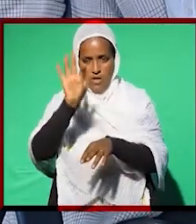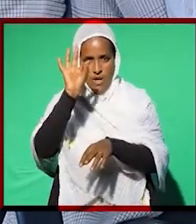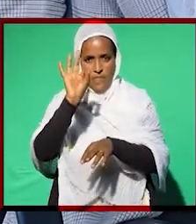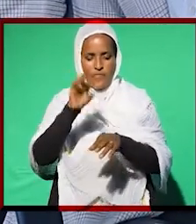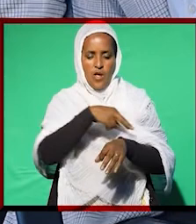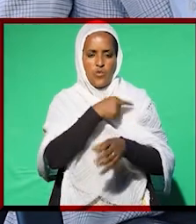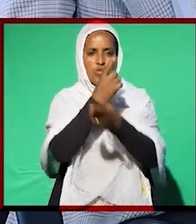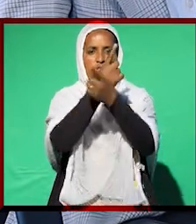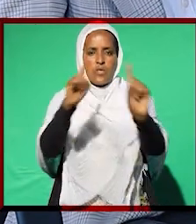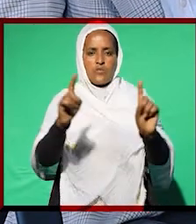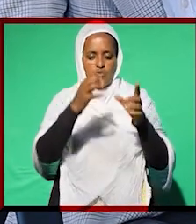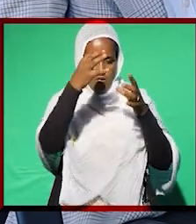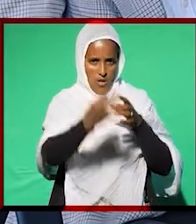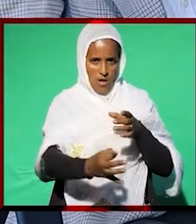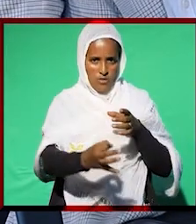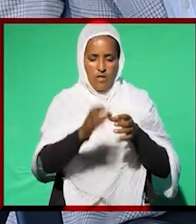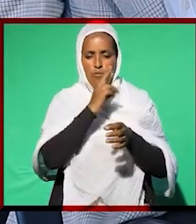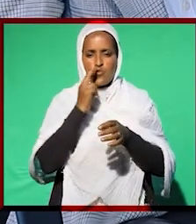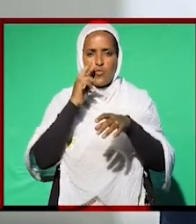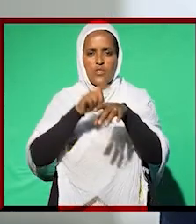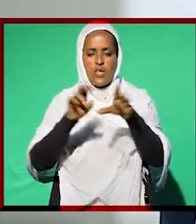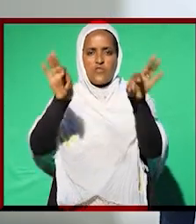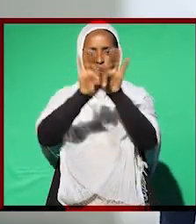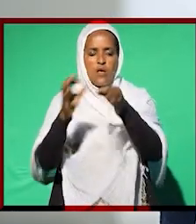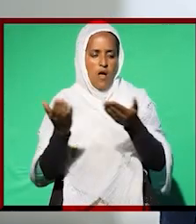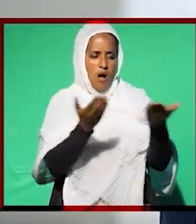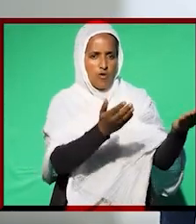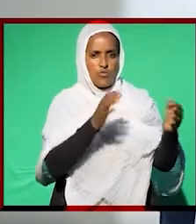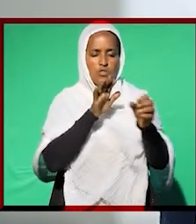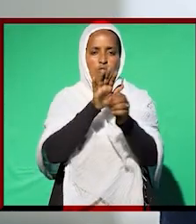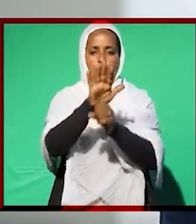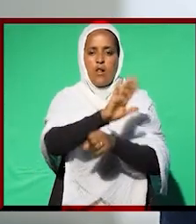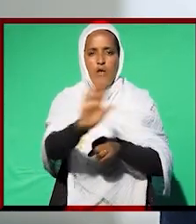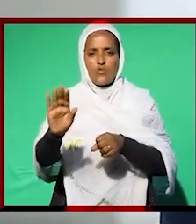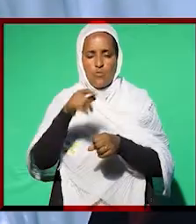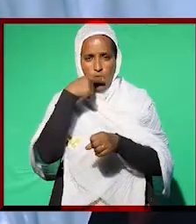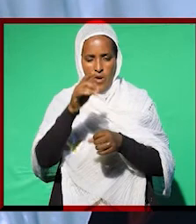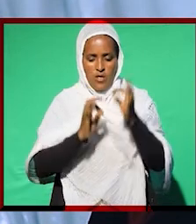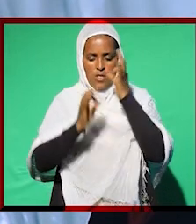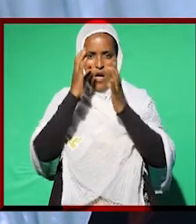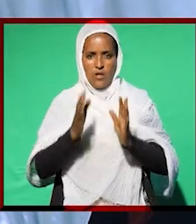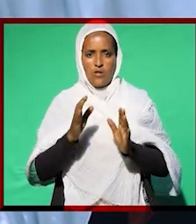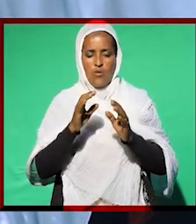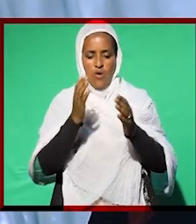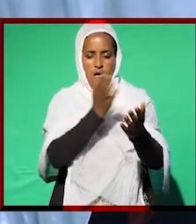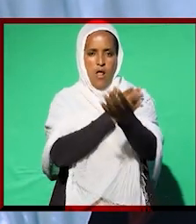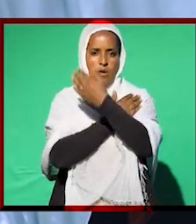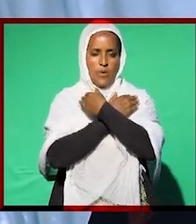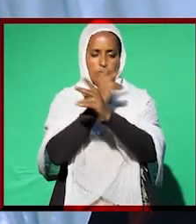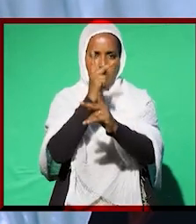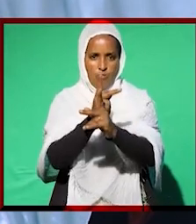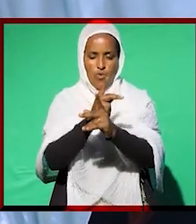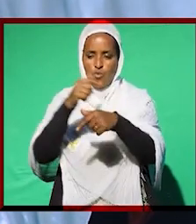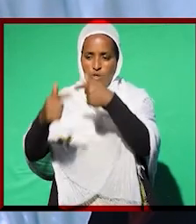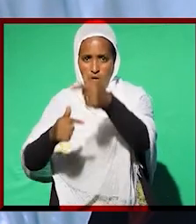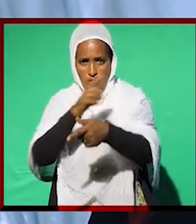እንዲከበር፣ ሃይማኖታዊ ነጻነታቸው እንዲረጋገጥ፣ በአጽዋማት ወቅት አስፈላጊ አቅርቦት እንዲሟላላቸው፣ በበዓላት ጊዜም ትውፊታዊ አለባበስን